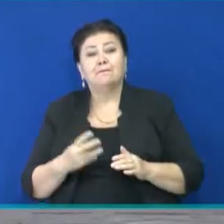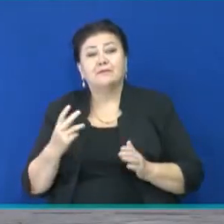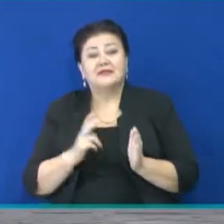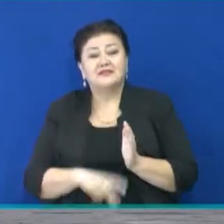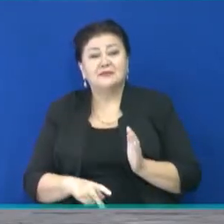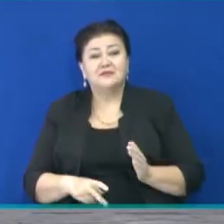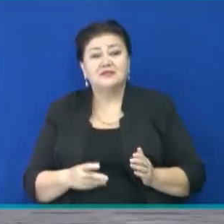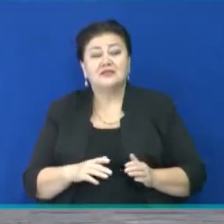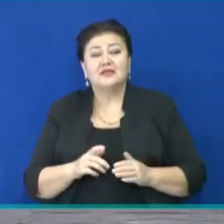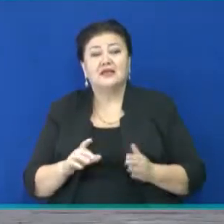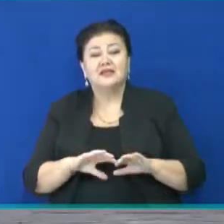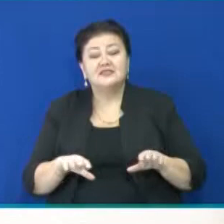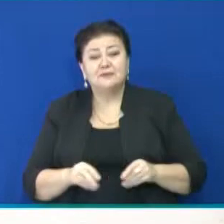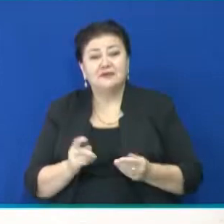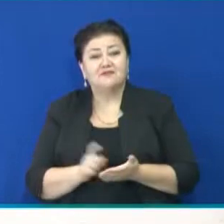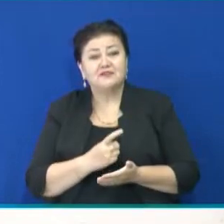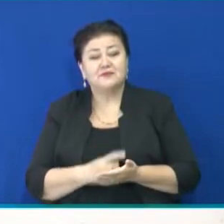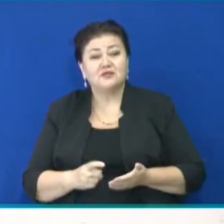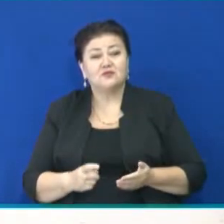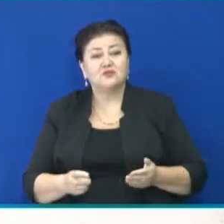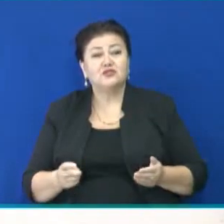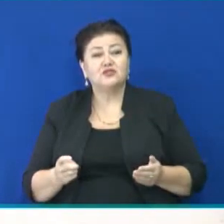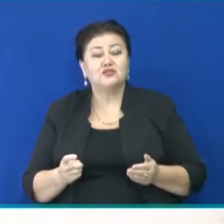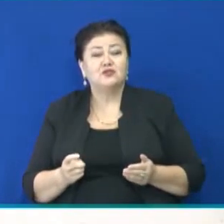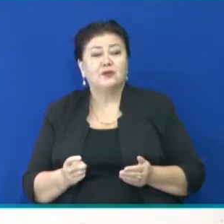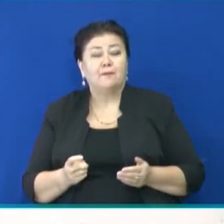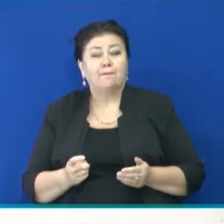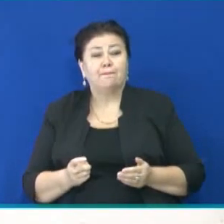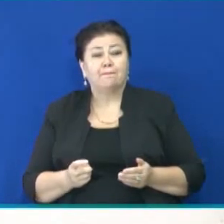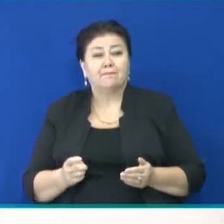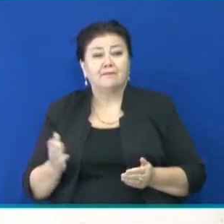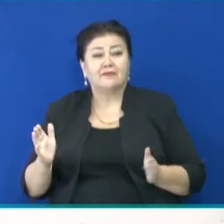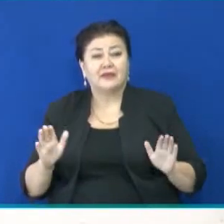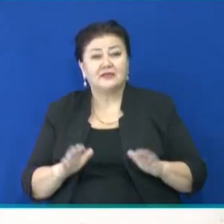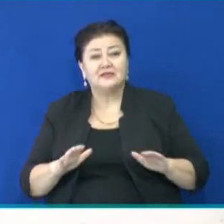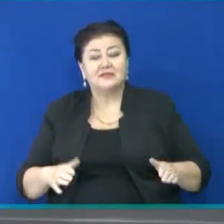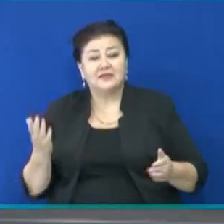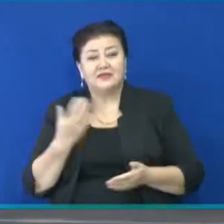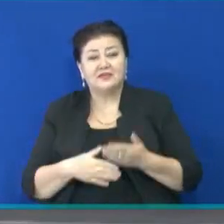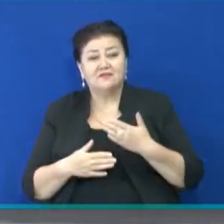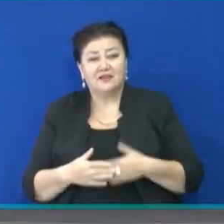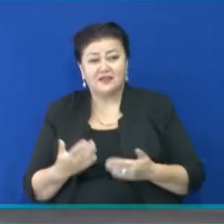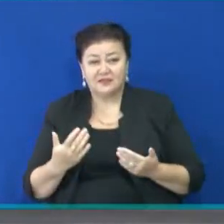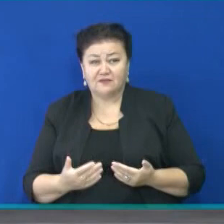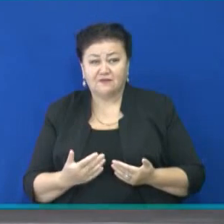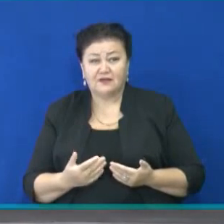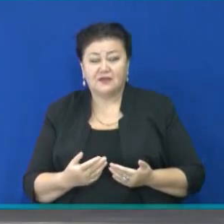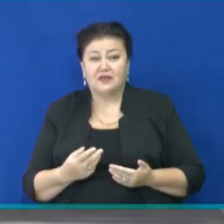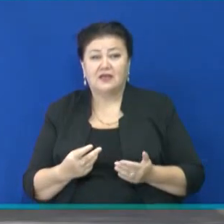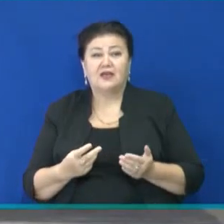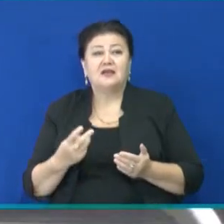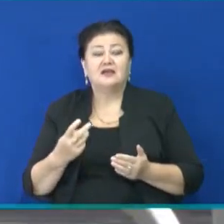мүмкіндігі шектеулі бала тәрбиелеп отырған отбасыларға 20 айлық есептік, атаулы әлеуметтік көмек алушыларға